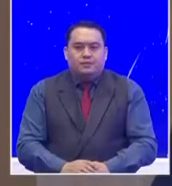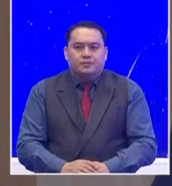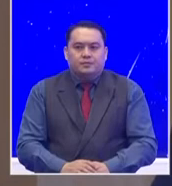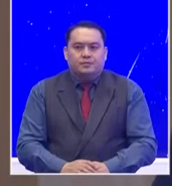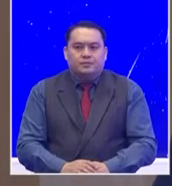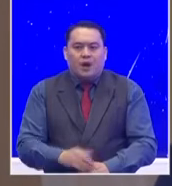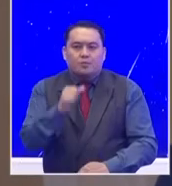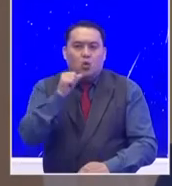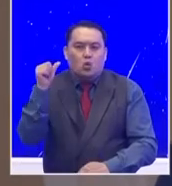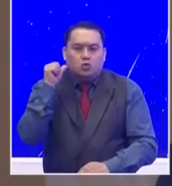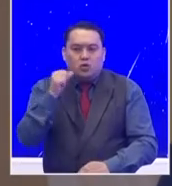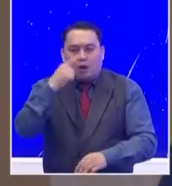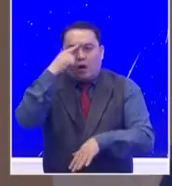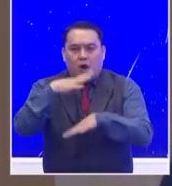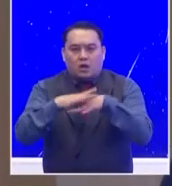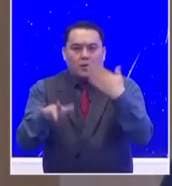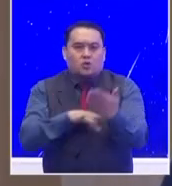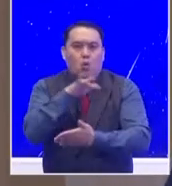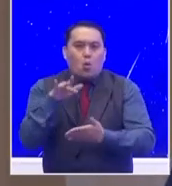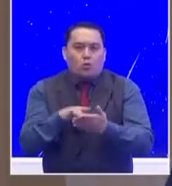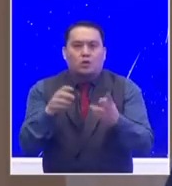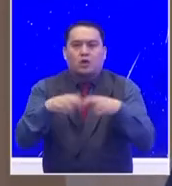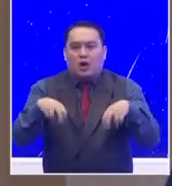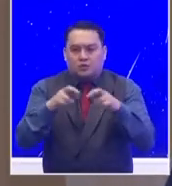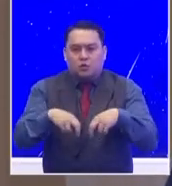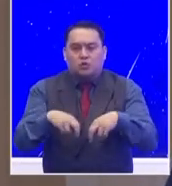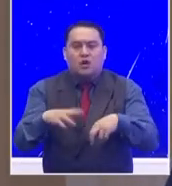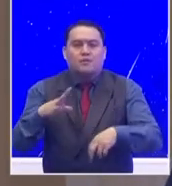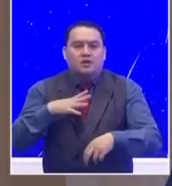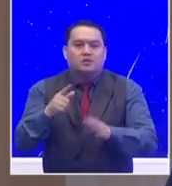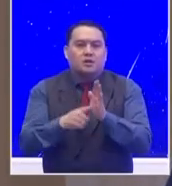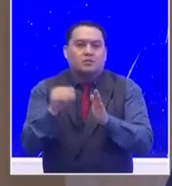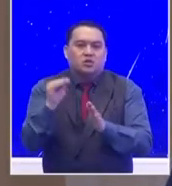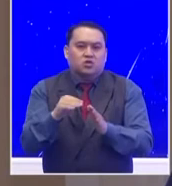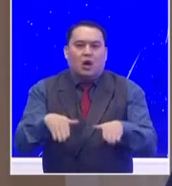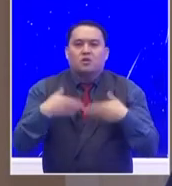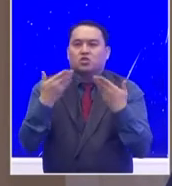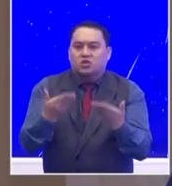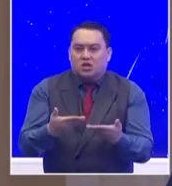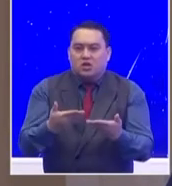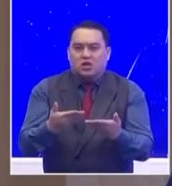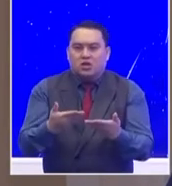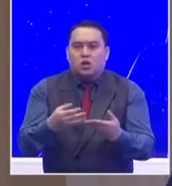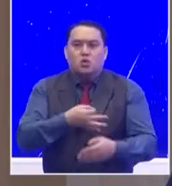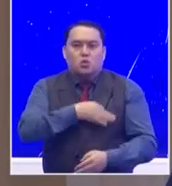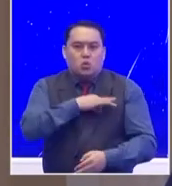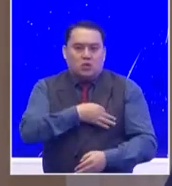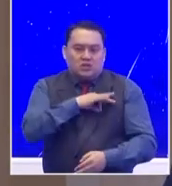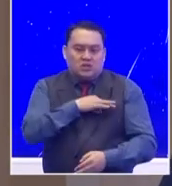В прошлом году аппаратом акима города рассмотрено 7307 обращений физических и юридических